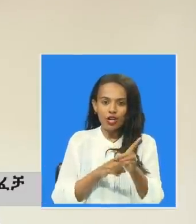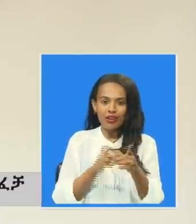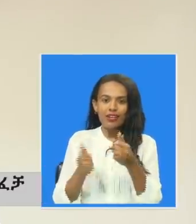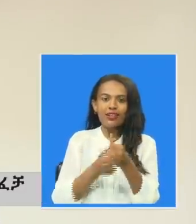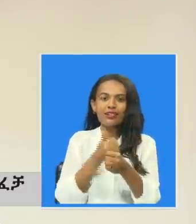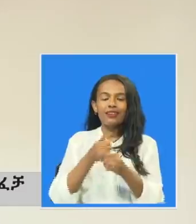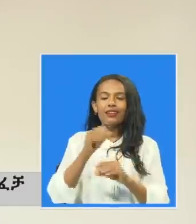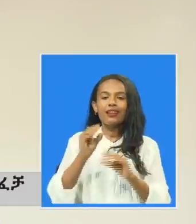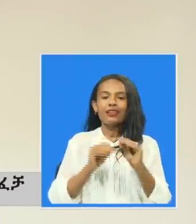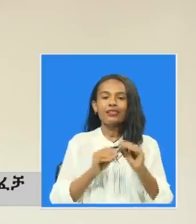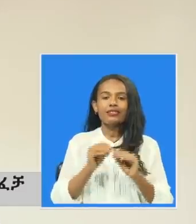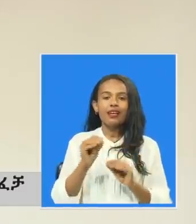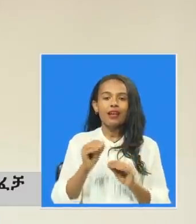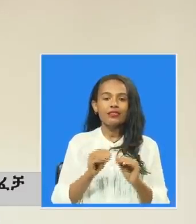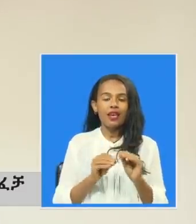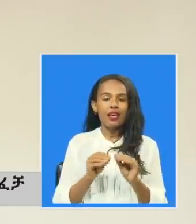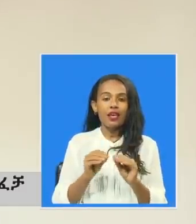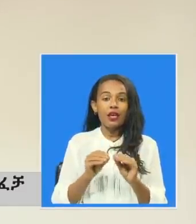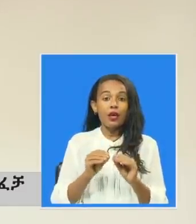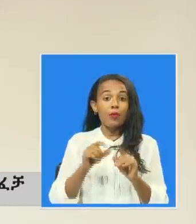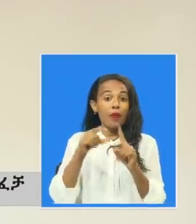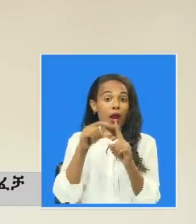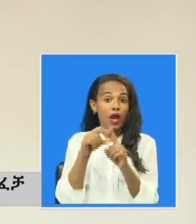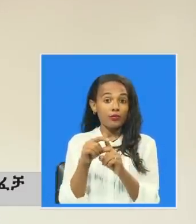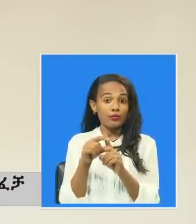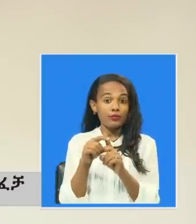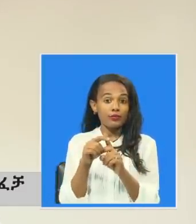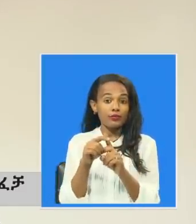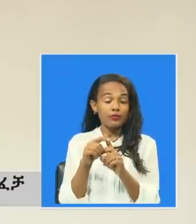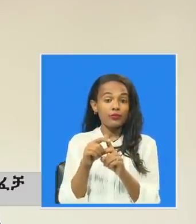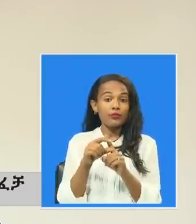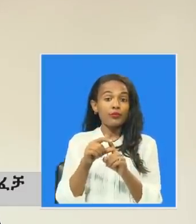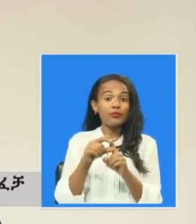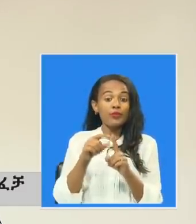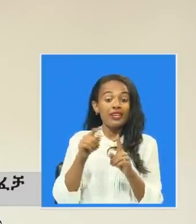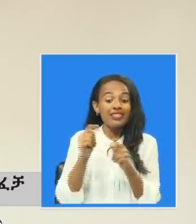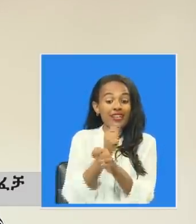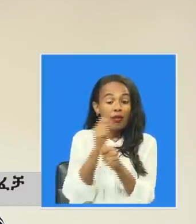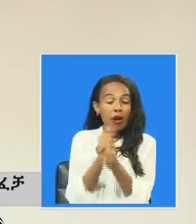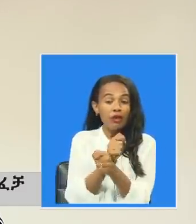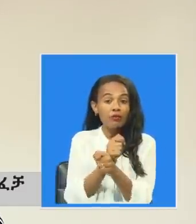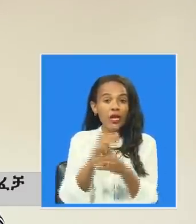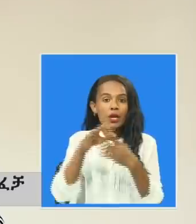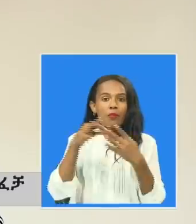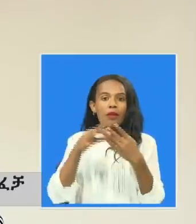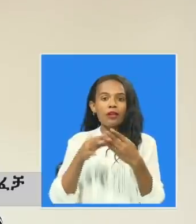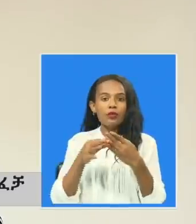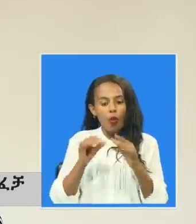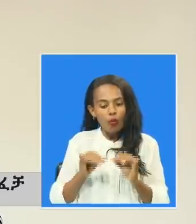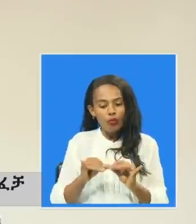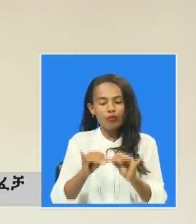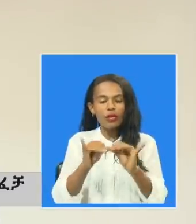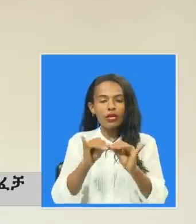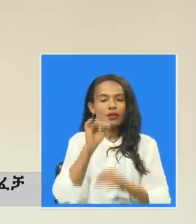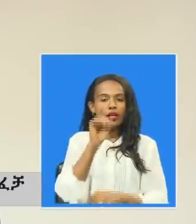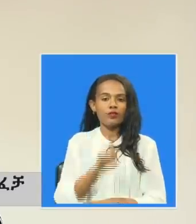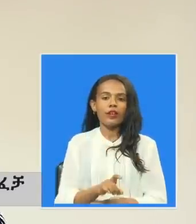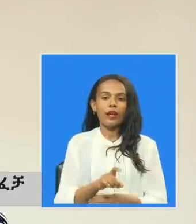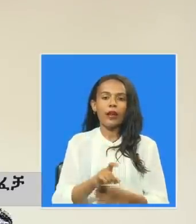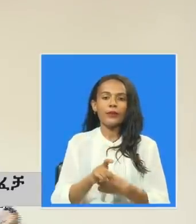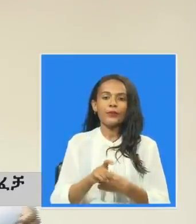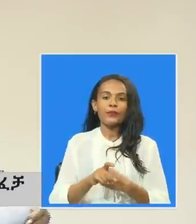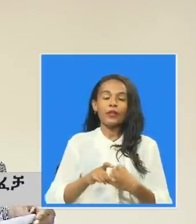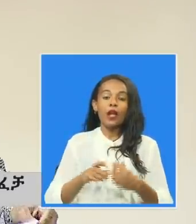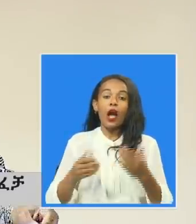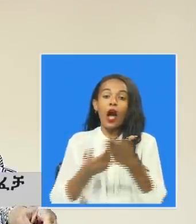የተከተለ እንቅስቃሴን በቃልም በግብርም መርጠው መጓዝ ይኖርባቸዋል።